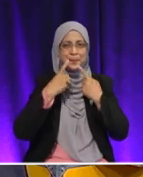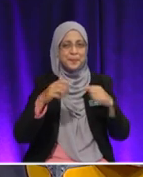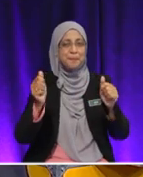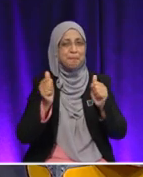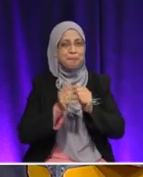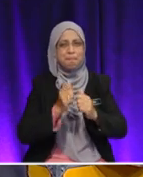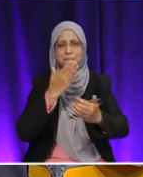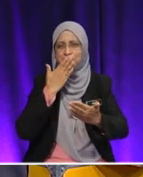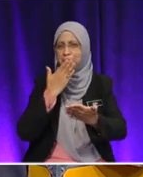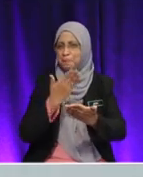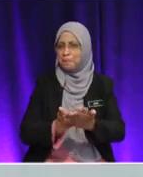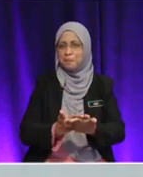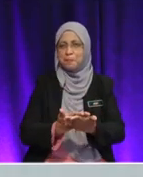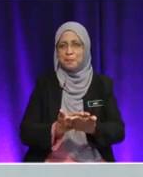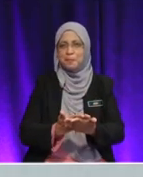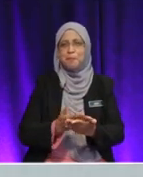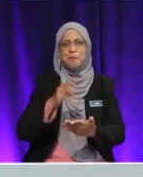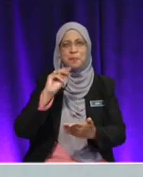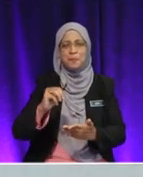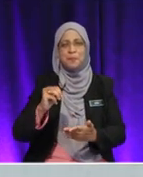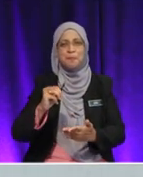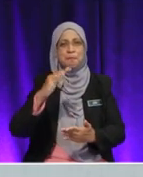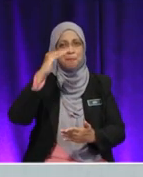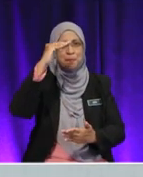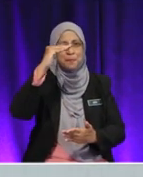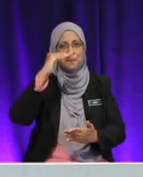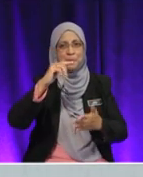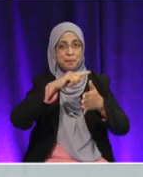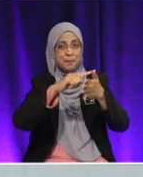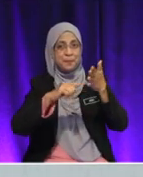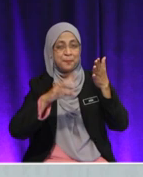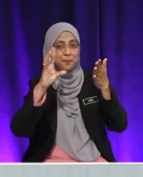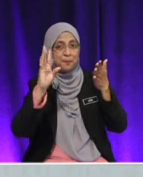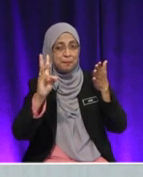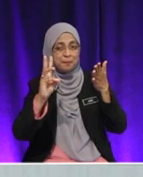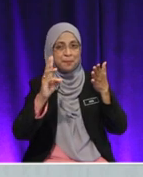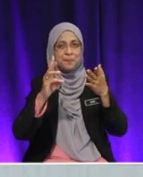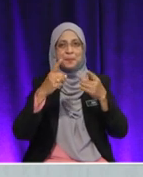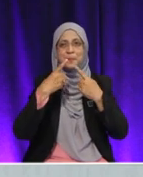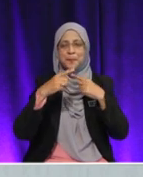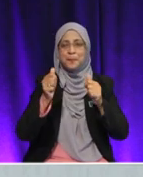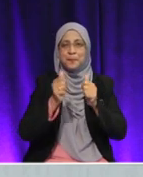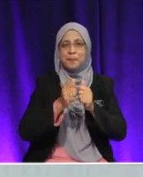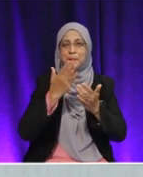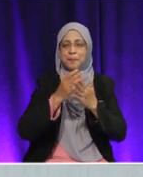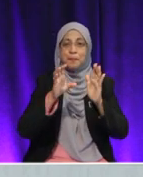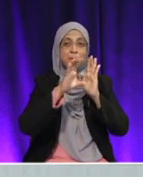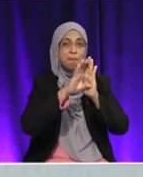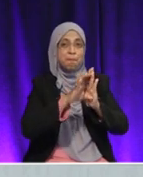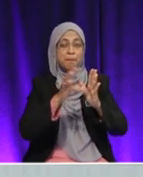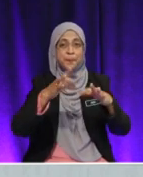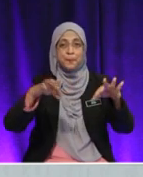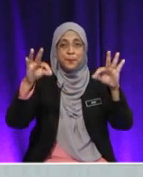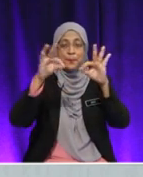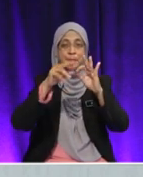ke semua enam tahap penguasaan Dimana mereka telah menyatakan tentang contoh kepentingan kesan dan